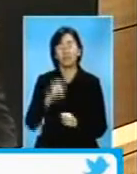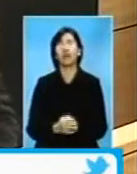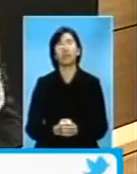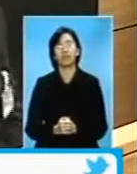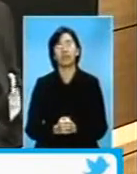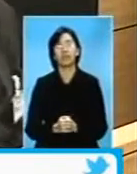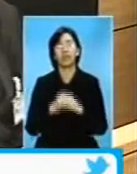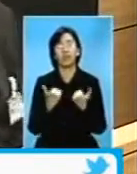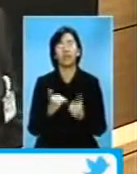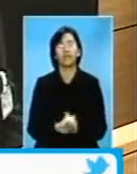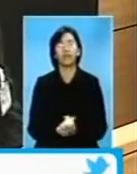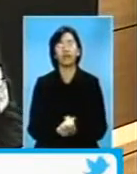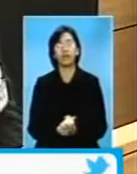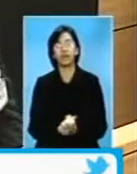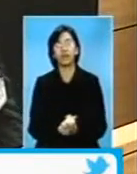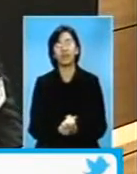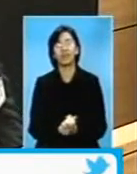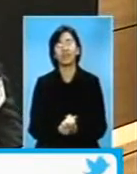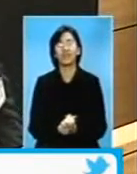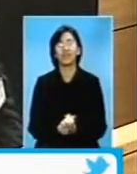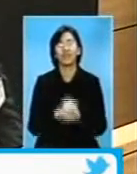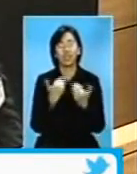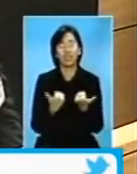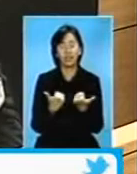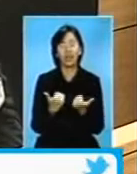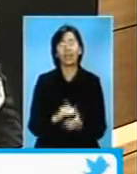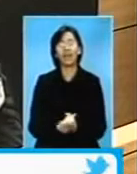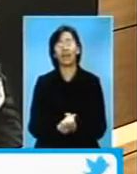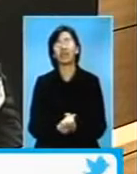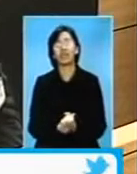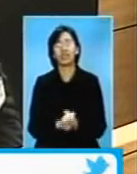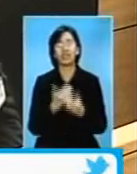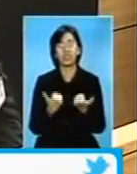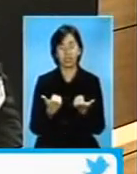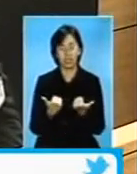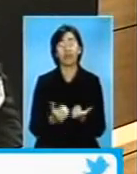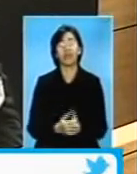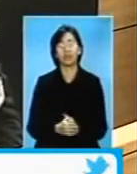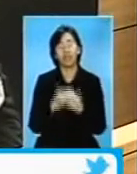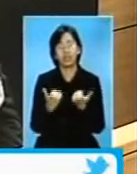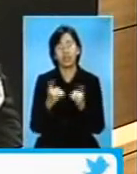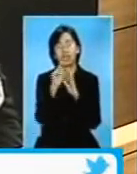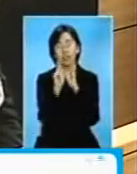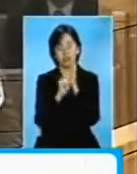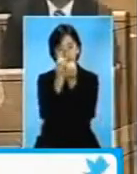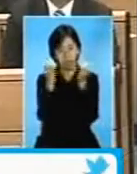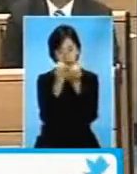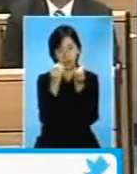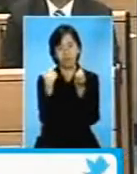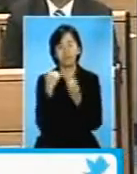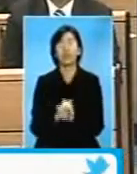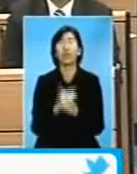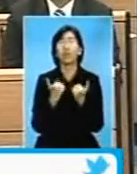ว่าคำวินิจฉัยของศาลรัฐธรรมนูญนั้นต้องถือว่าเป็นกฎหมายรัฐธรรมนูญด้วยนะครับ